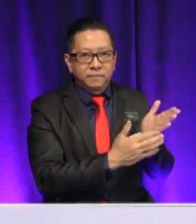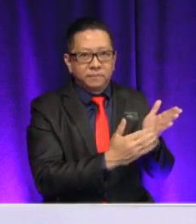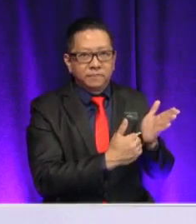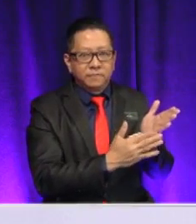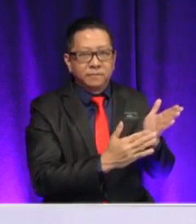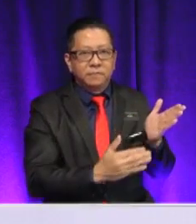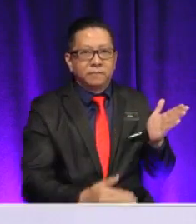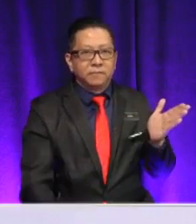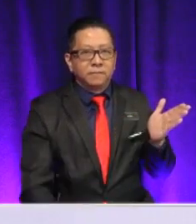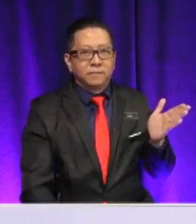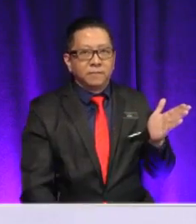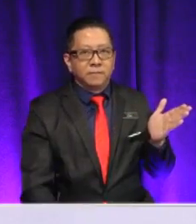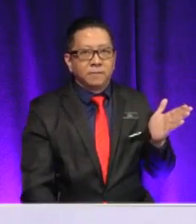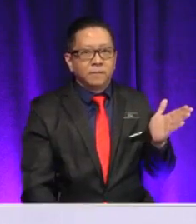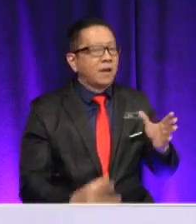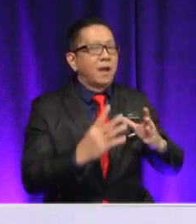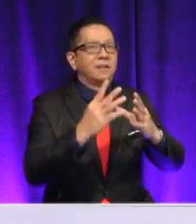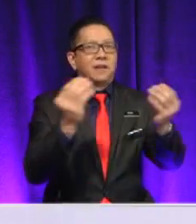oke oke